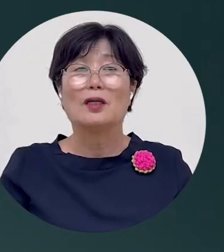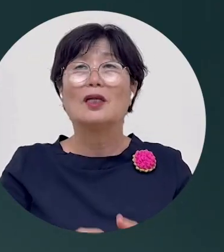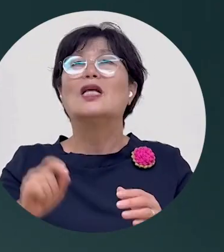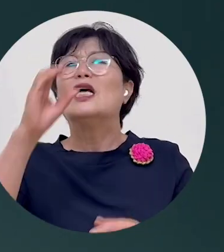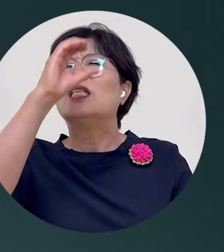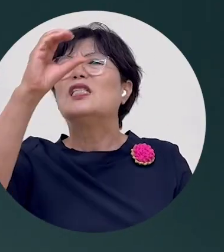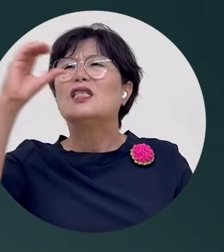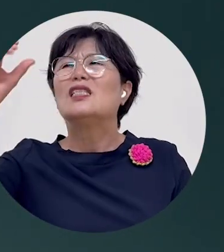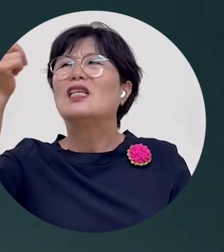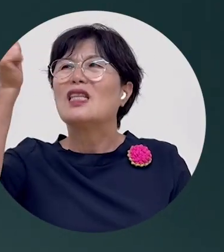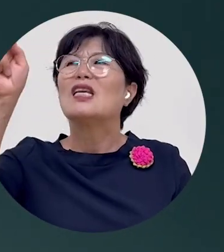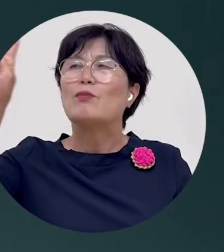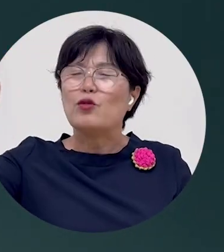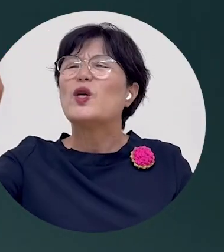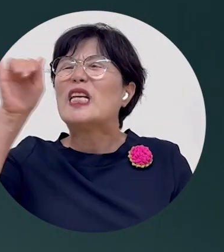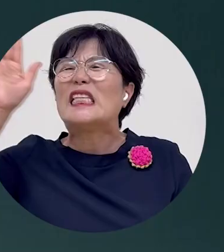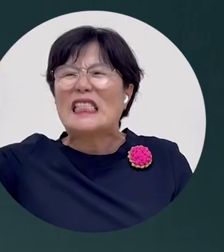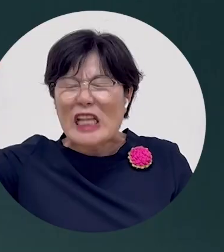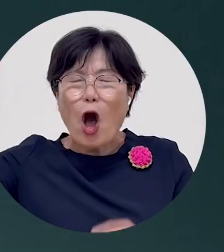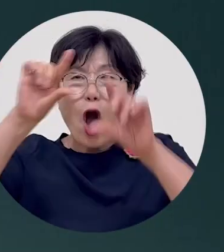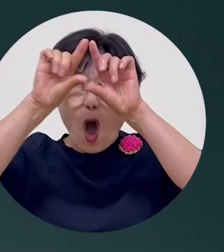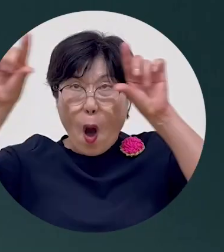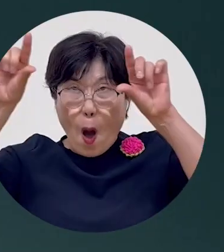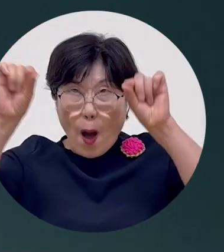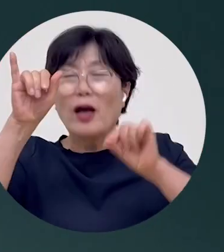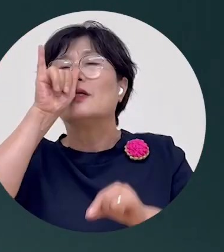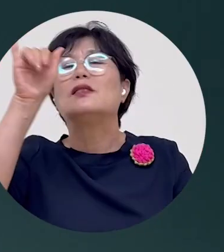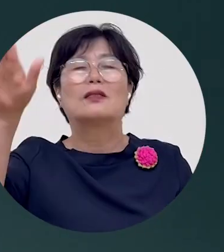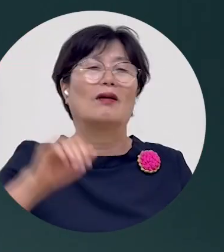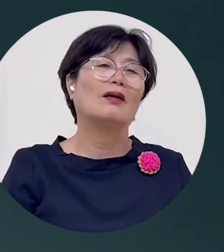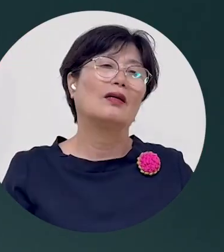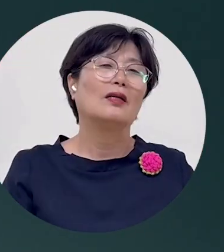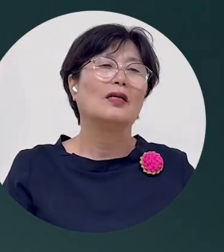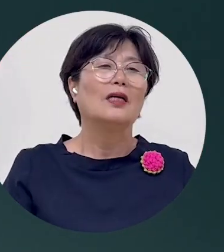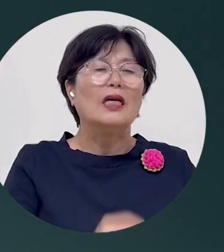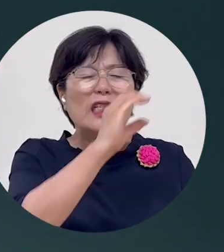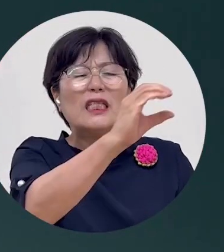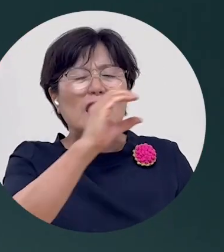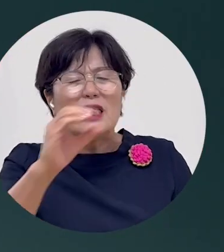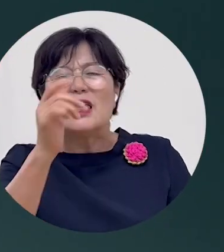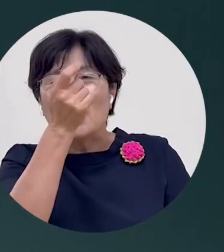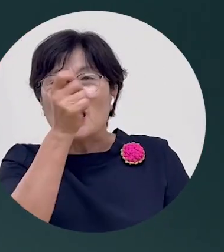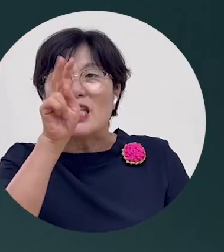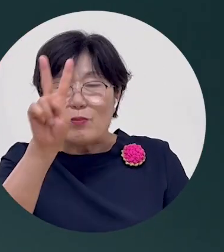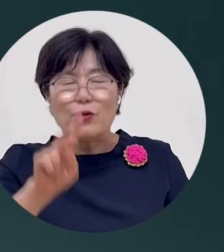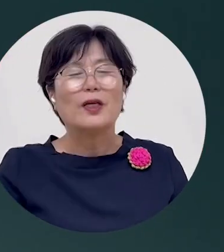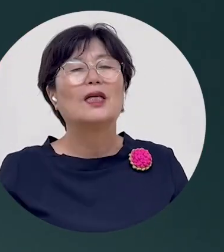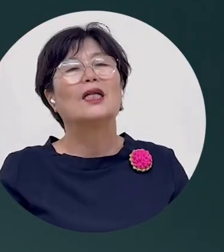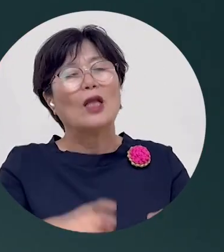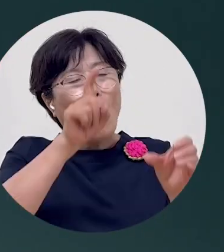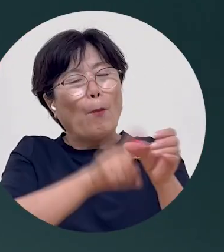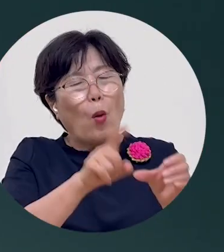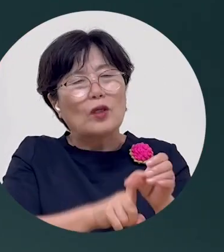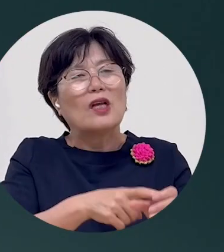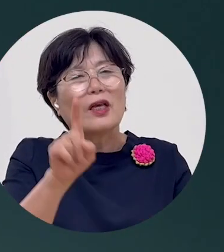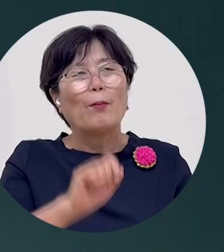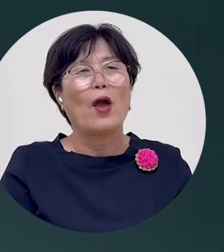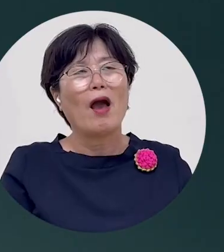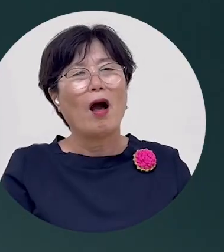여러분 CCTV가 있다는 안내문이 있고, CCTV의 설치 목적